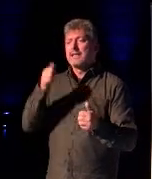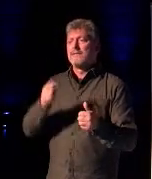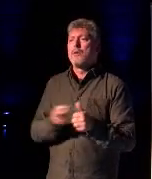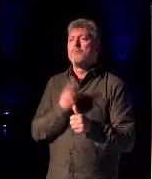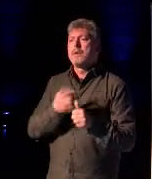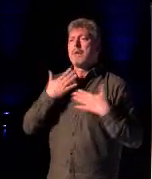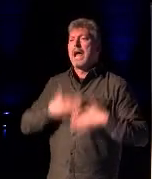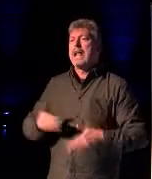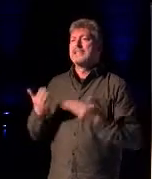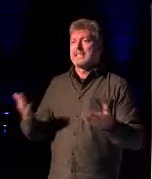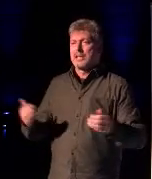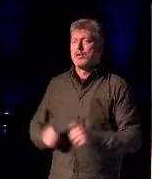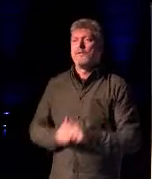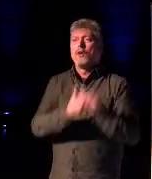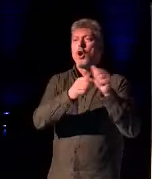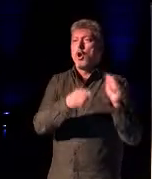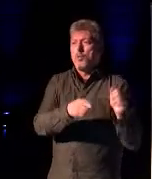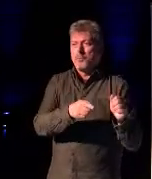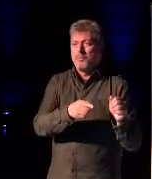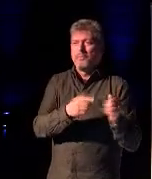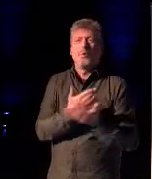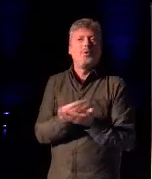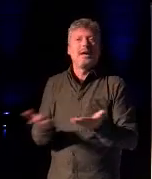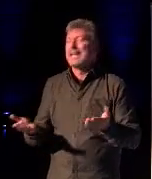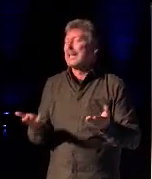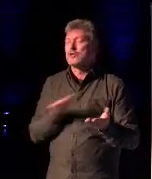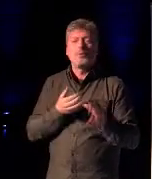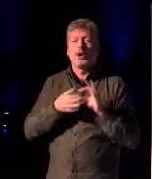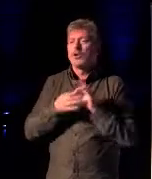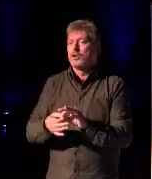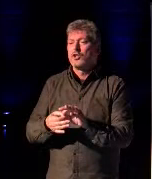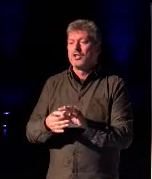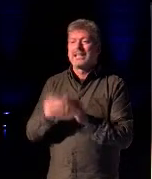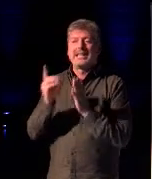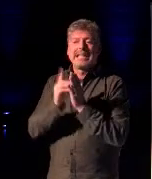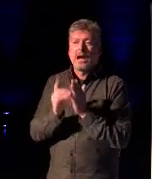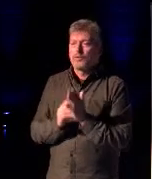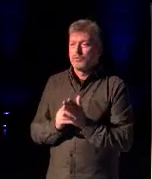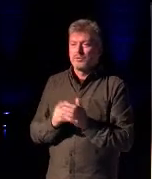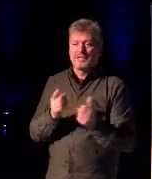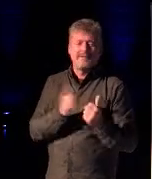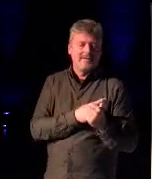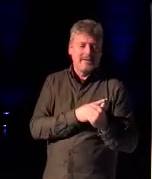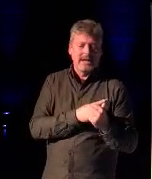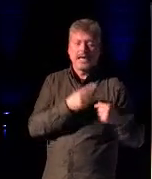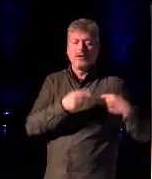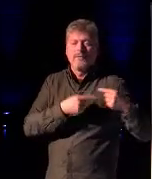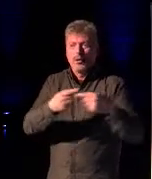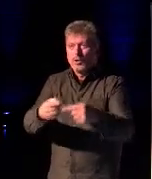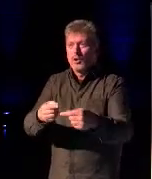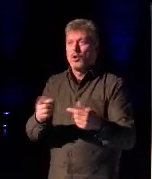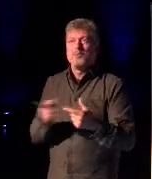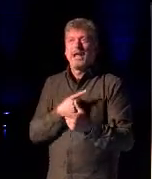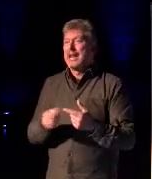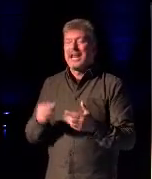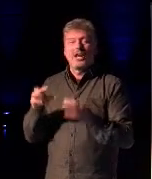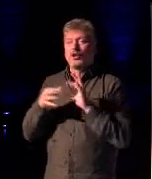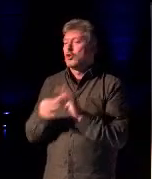dette ikke så veldig knyttet til diagnose. Hverken forløp eller de her tiltakene knyttet til